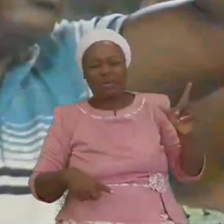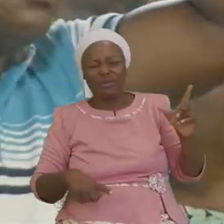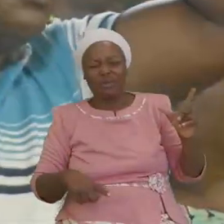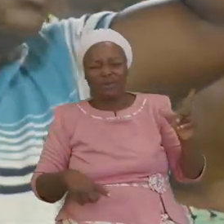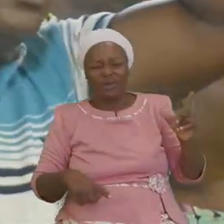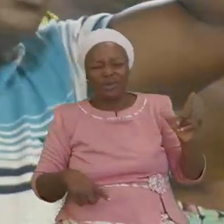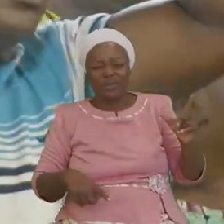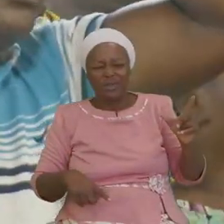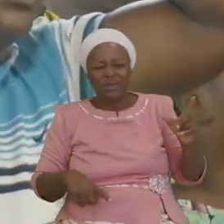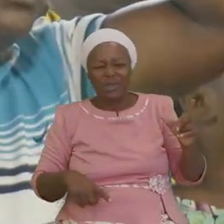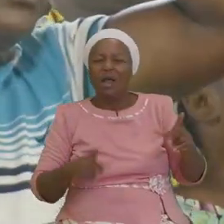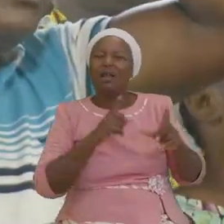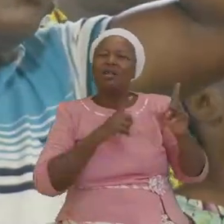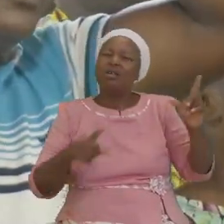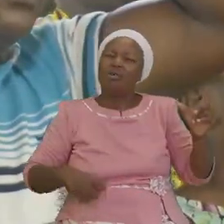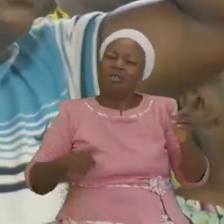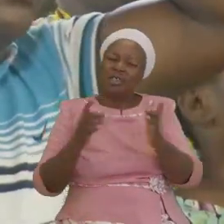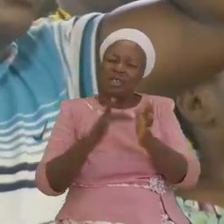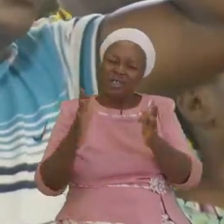j'amène la maladie là au Seigneur.